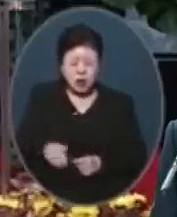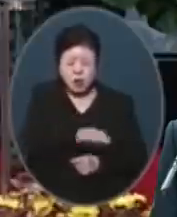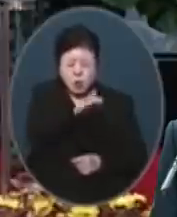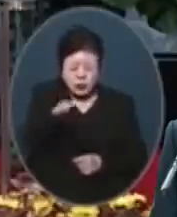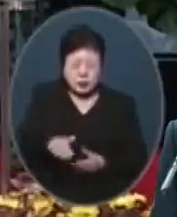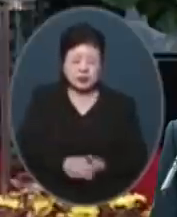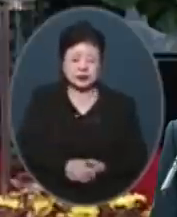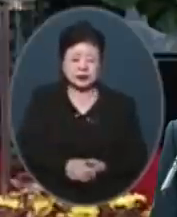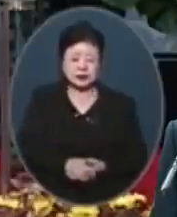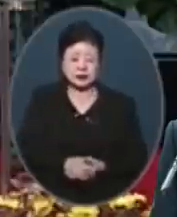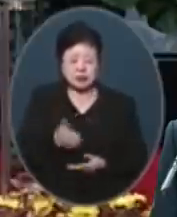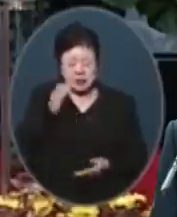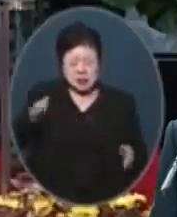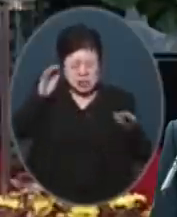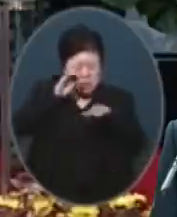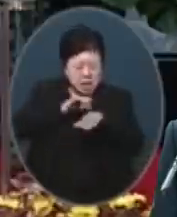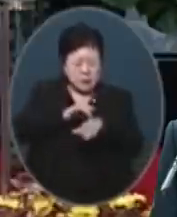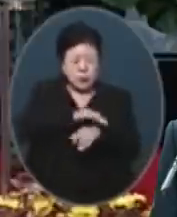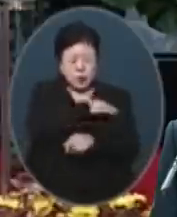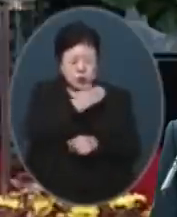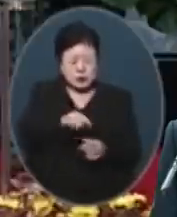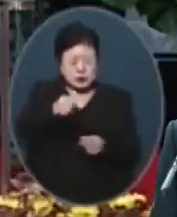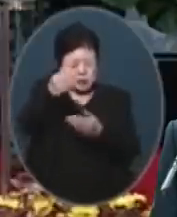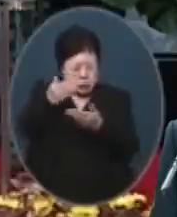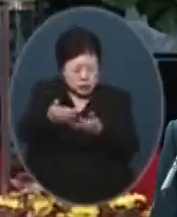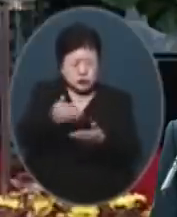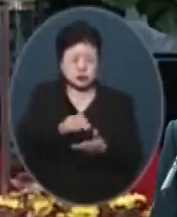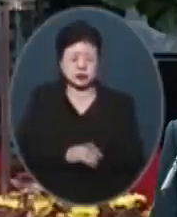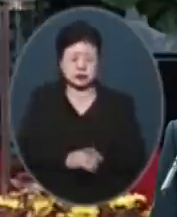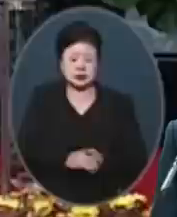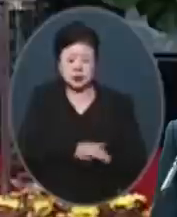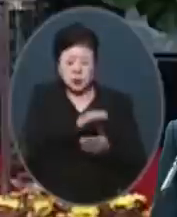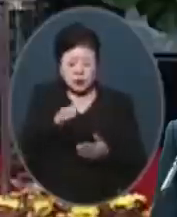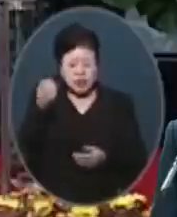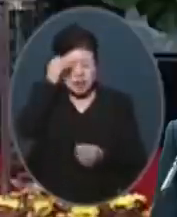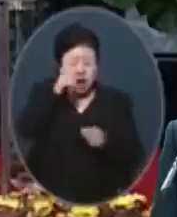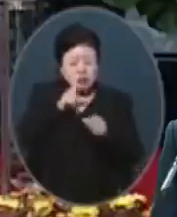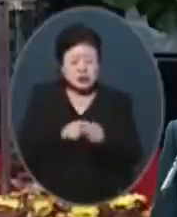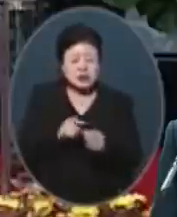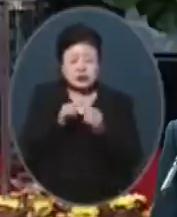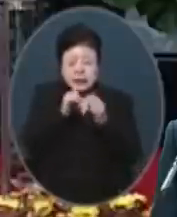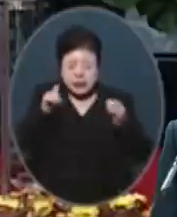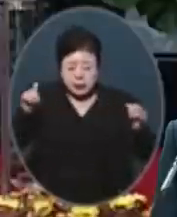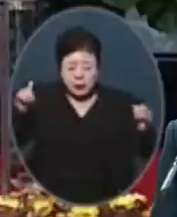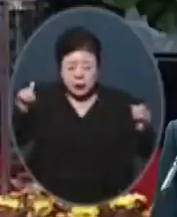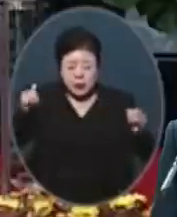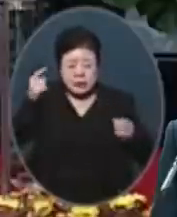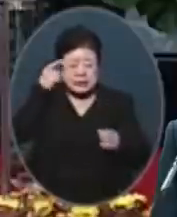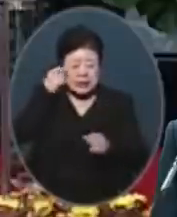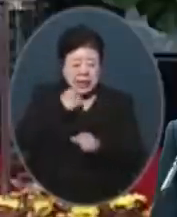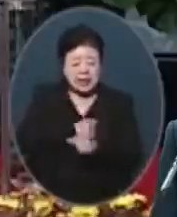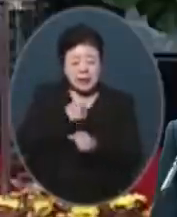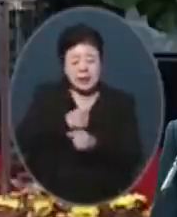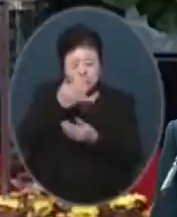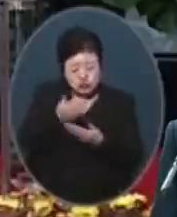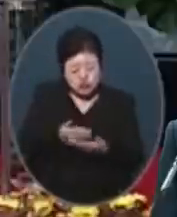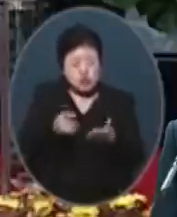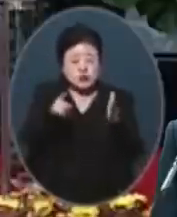우리를 흑암의 권세에서 건져낸 것은 우리를 영적인 사람으로 생각하게 만들기